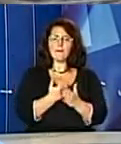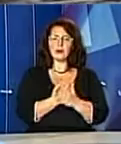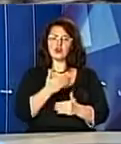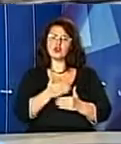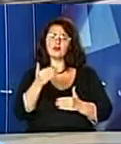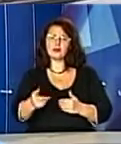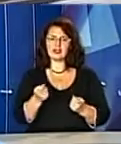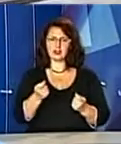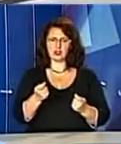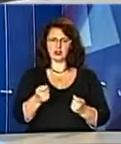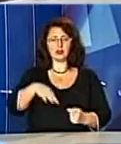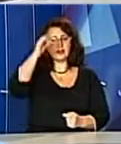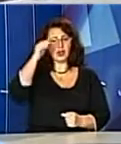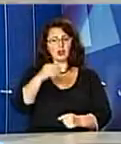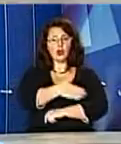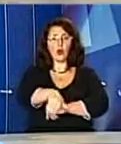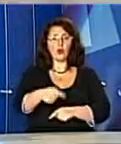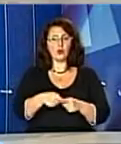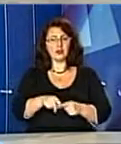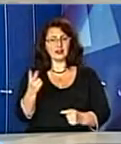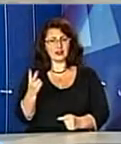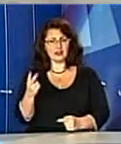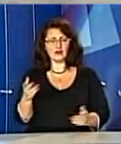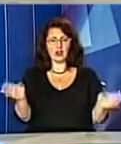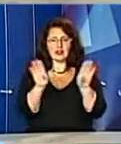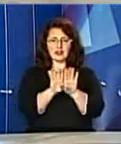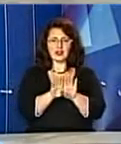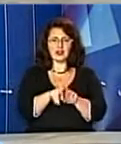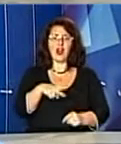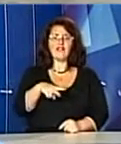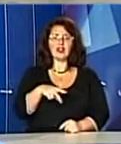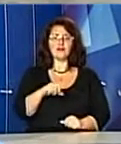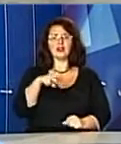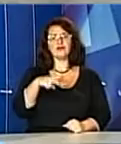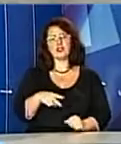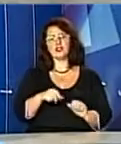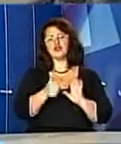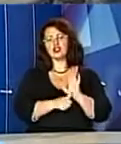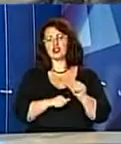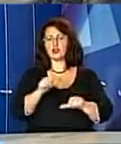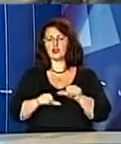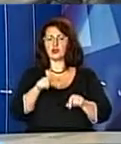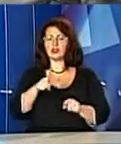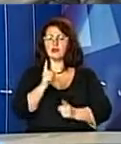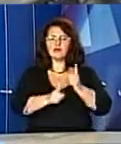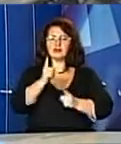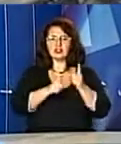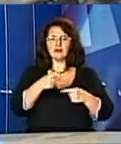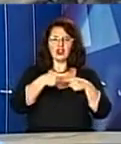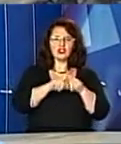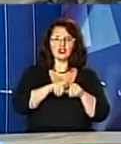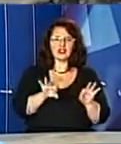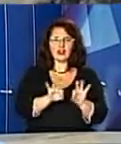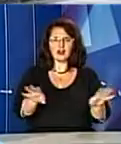пізніше. Нагадаю, що вулиці Київську та Русових на ремонт закрили в липні 2016 року. Там замінили старі інженерні мережі